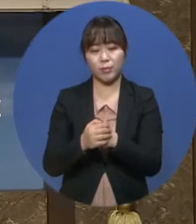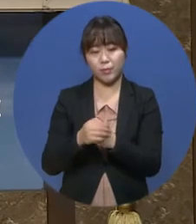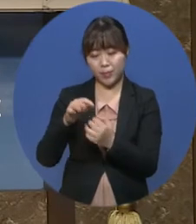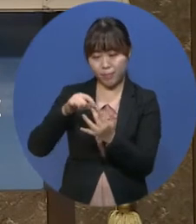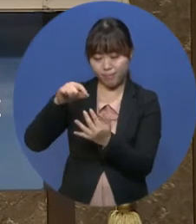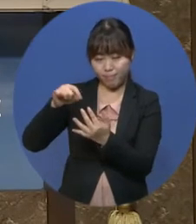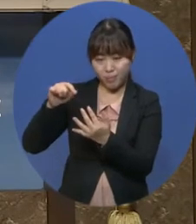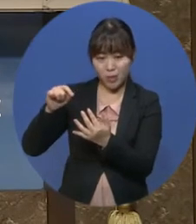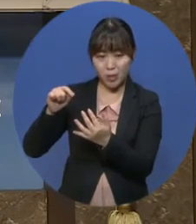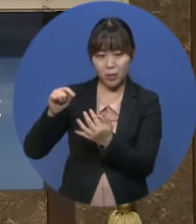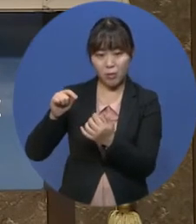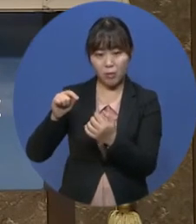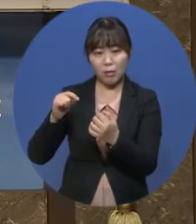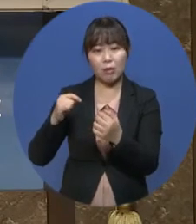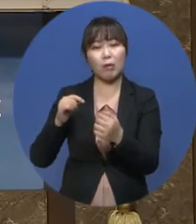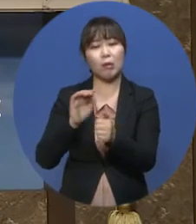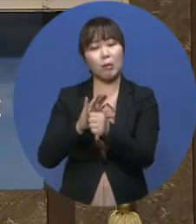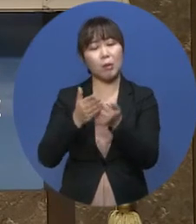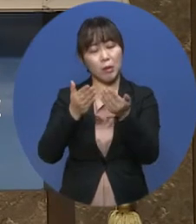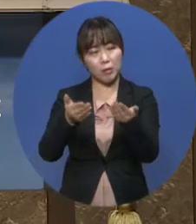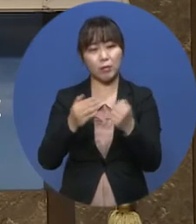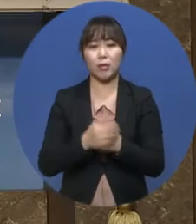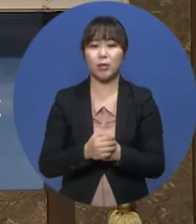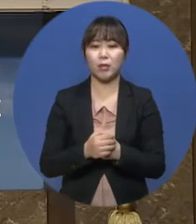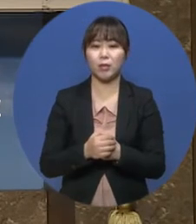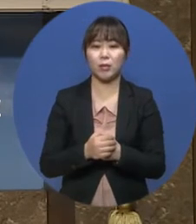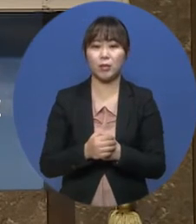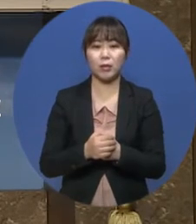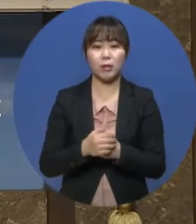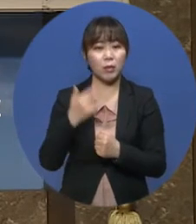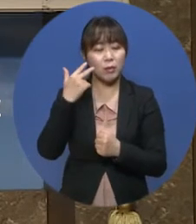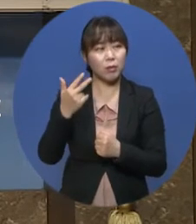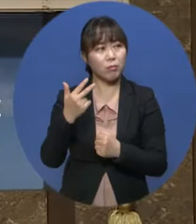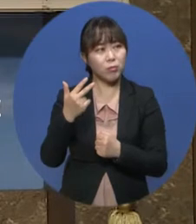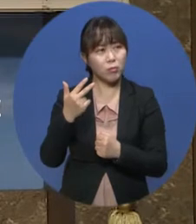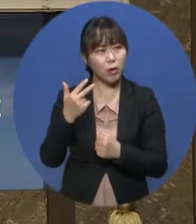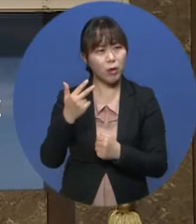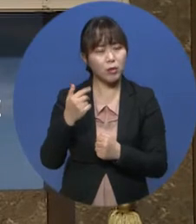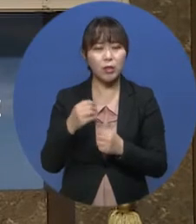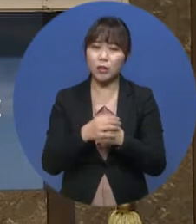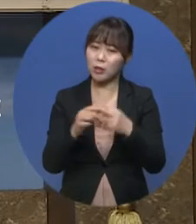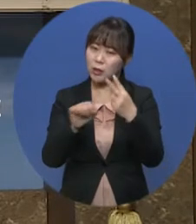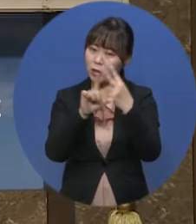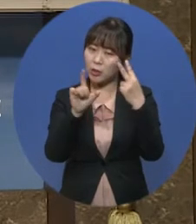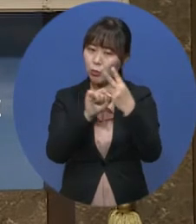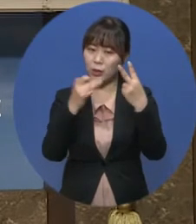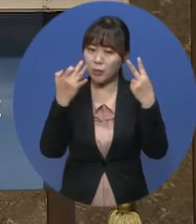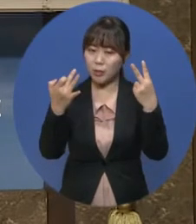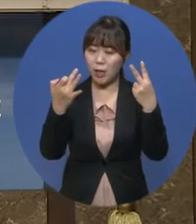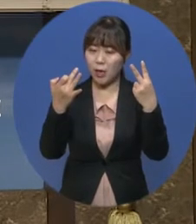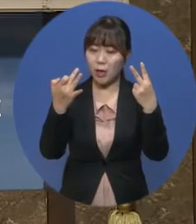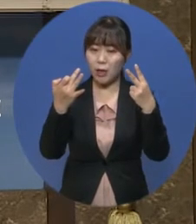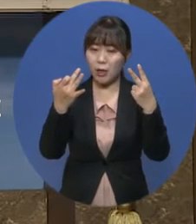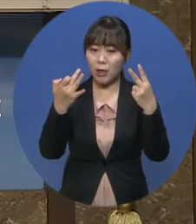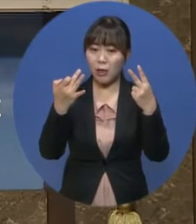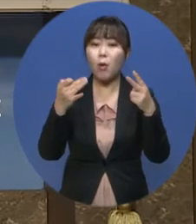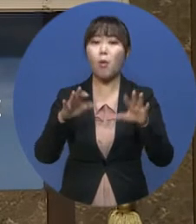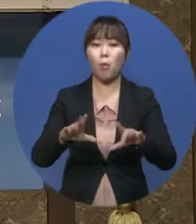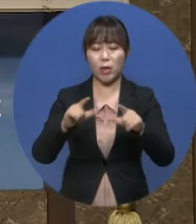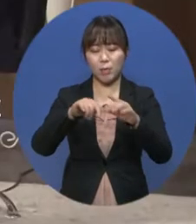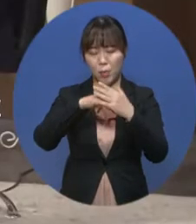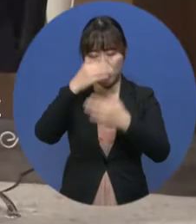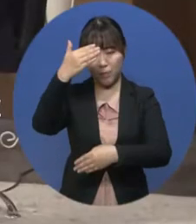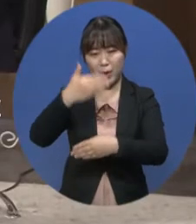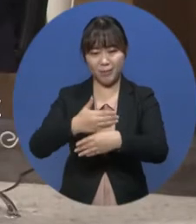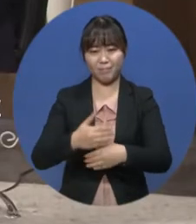해서 해 드리는데 4 에 다음주 거기 2월 14일날 예 음료는 제마 가면